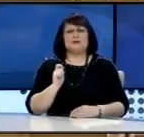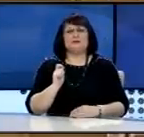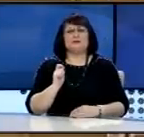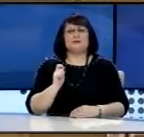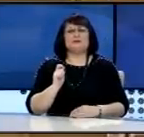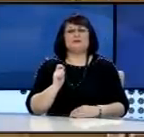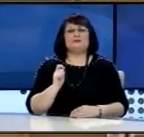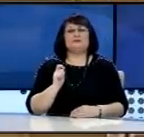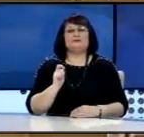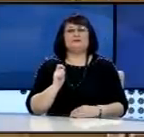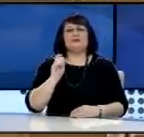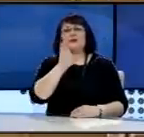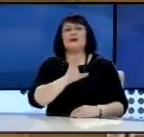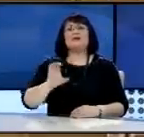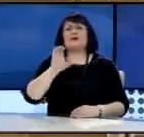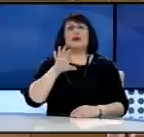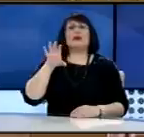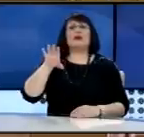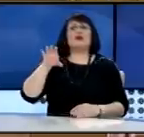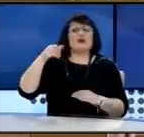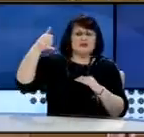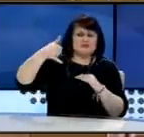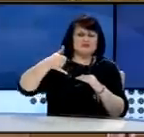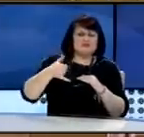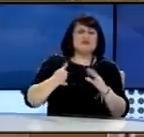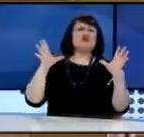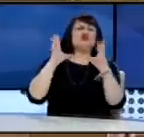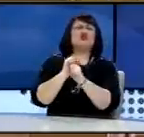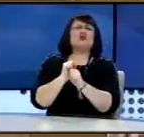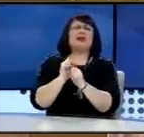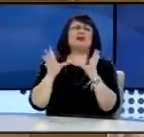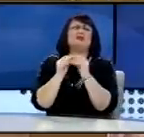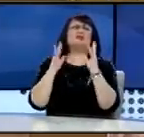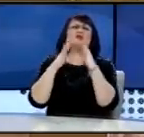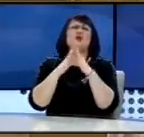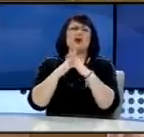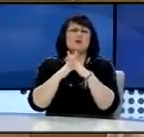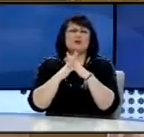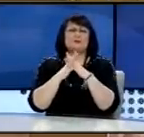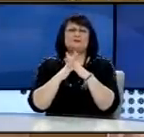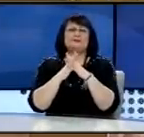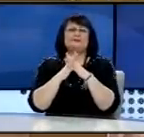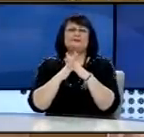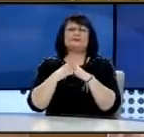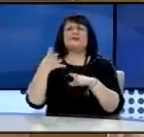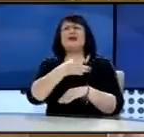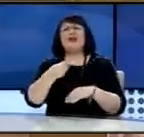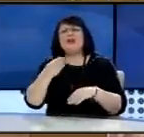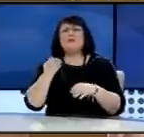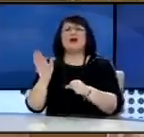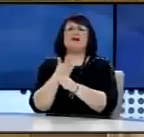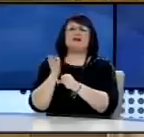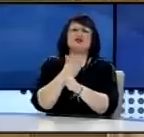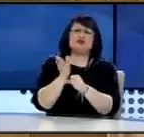βυθίζει μια ευρωπαϊκή χώρα στο ζόφο του πολέμου, στο αίμα, στην καταστροφή